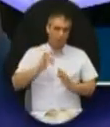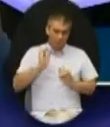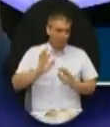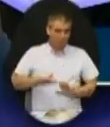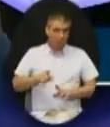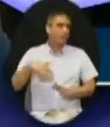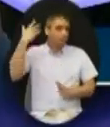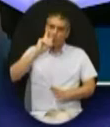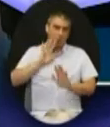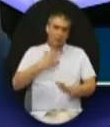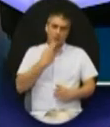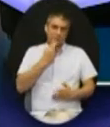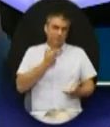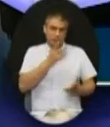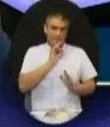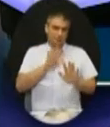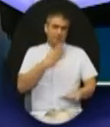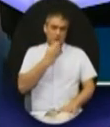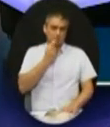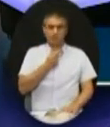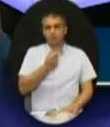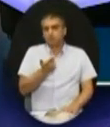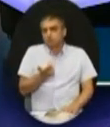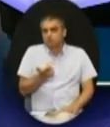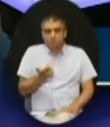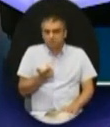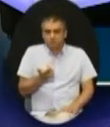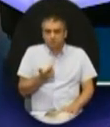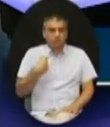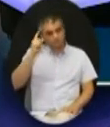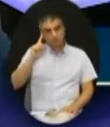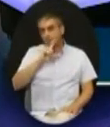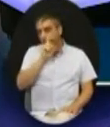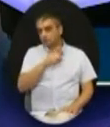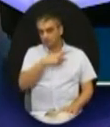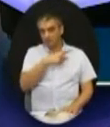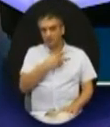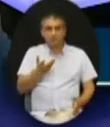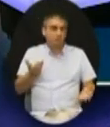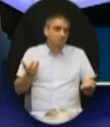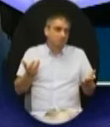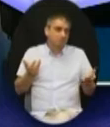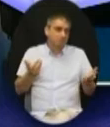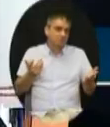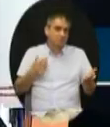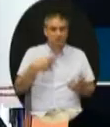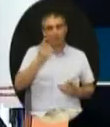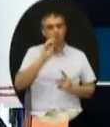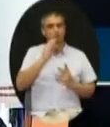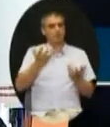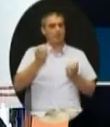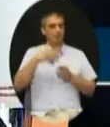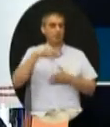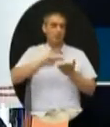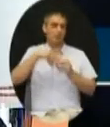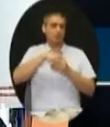אותנו. אז כל פעם הוא בשביל, אולי, אני שואל, אני לא יודע, הוא יכול להיות שבשביל רייטינג פוליטי